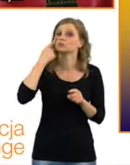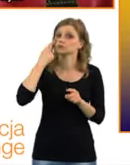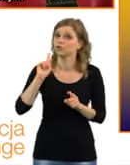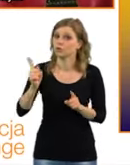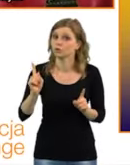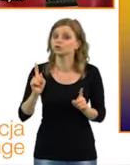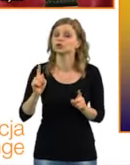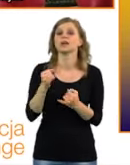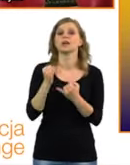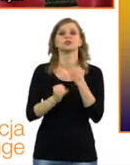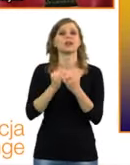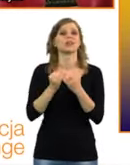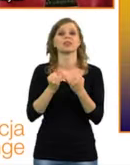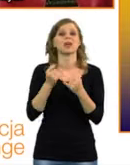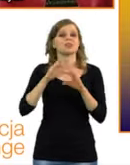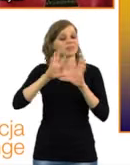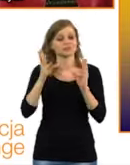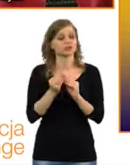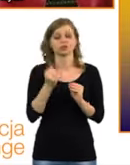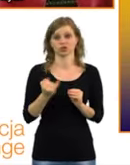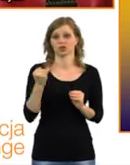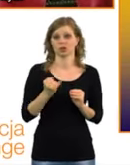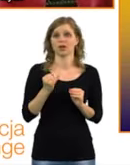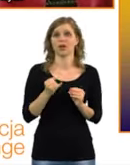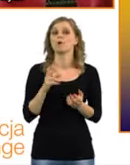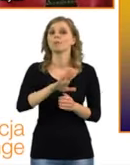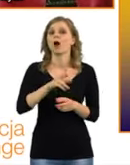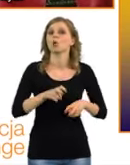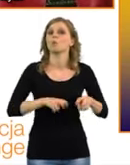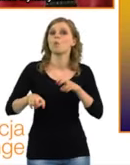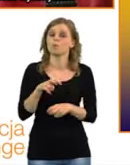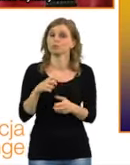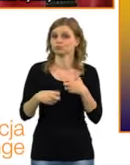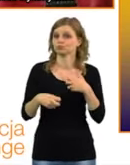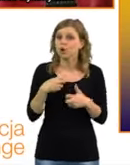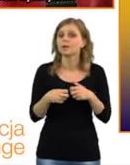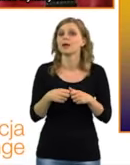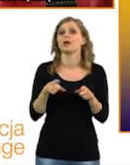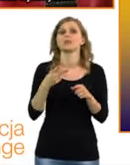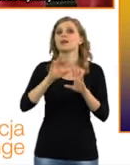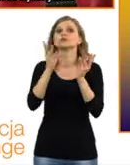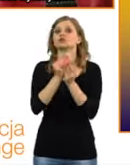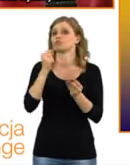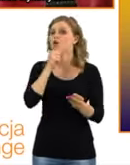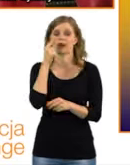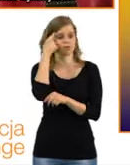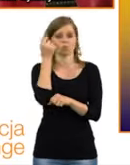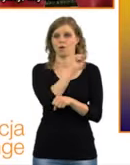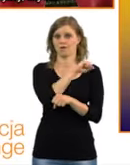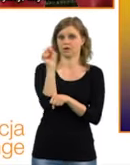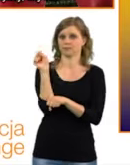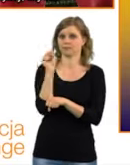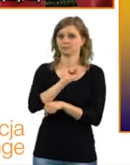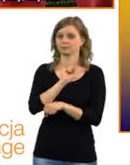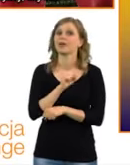to uwagę, że nie wszystkie dzieci ze względów ruchowych mogą taką czynność wykonywać,